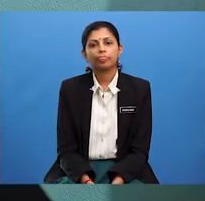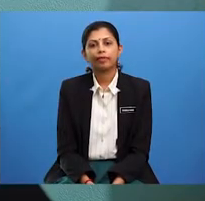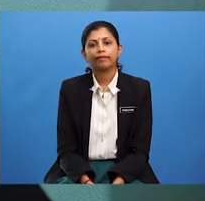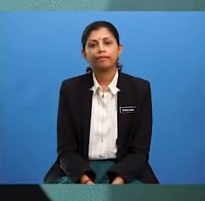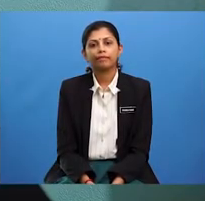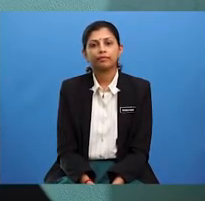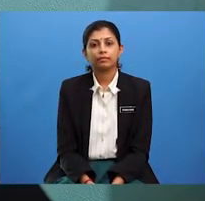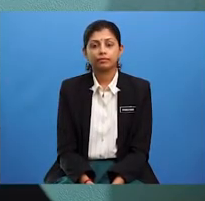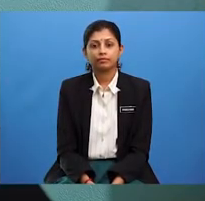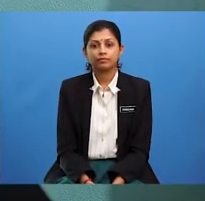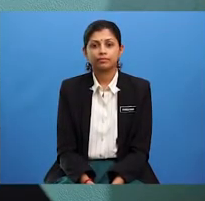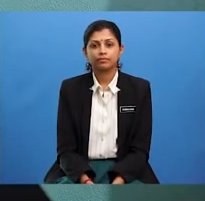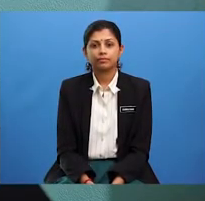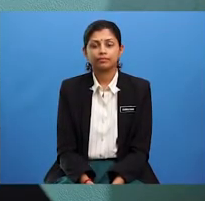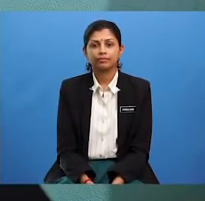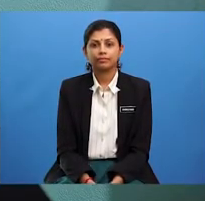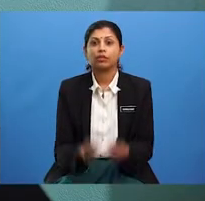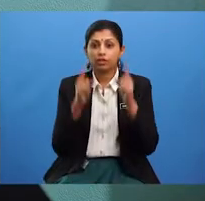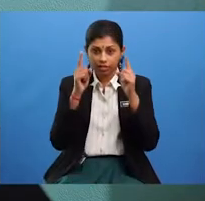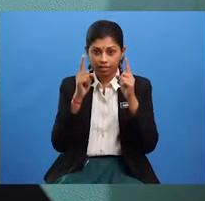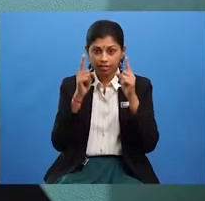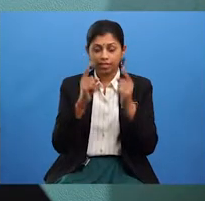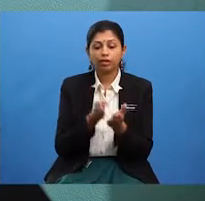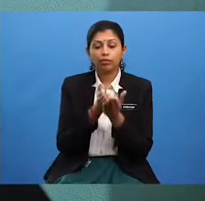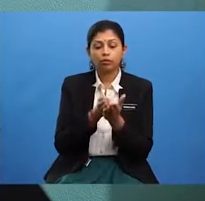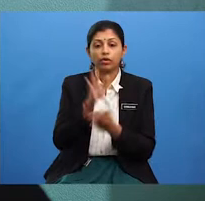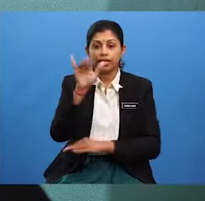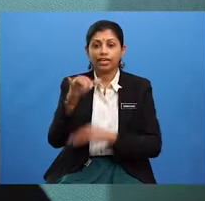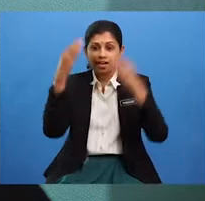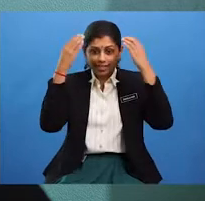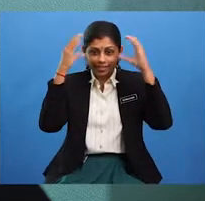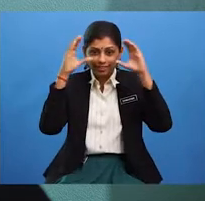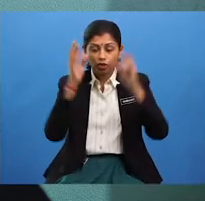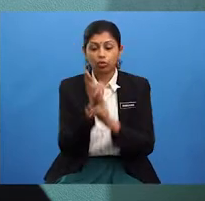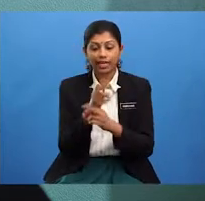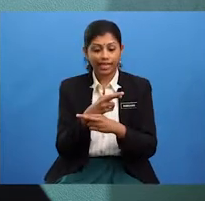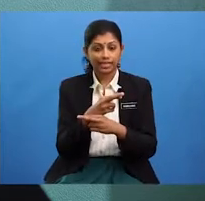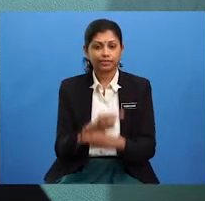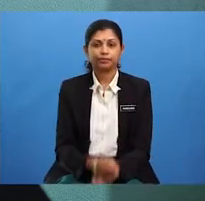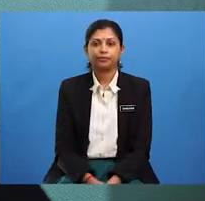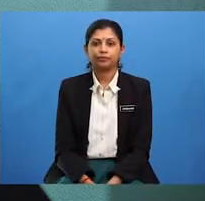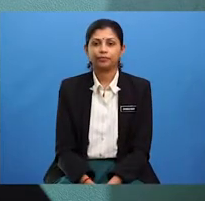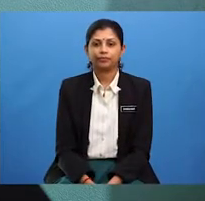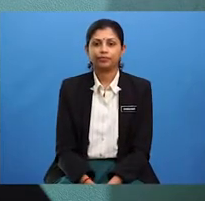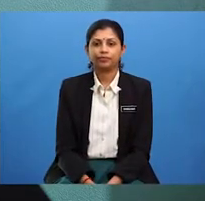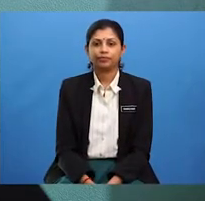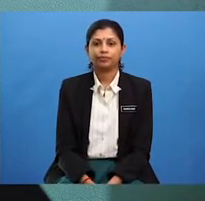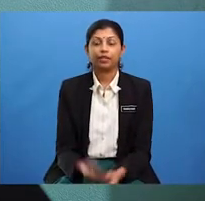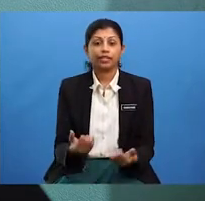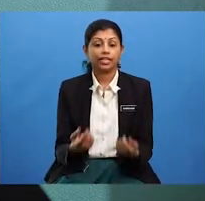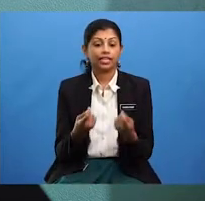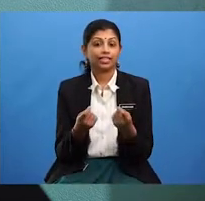Ini adalah model bot mainan yang telah berjaya cikgu reka. Cuba